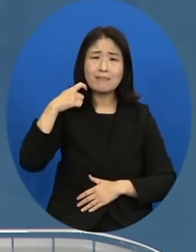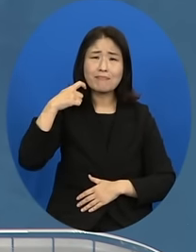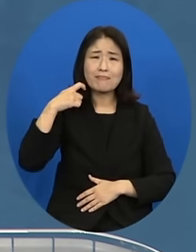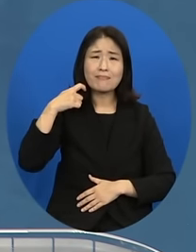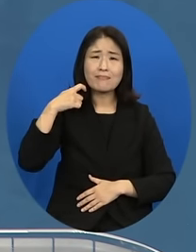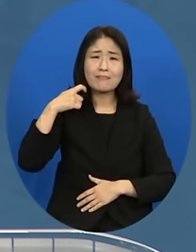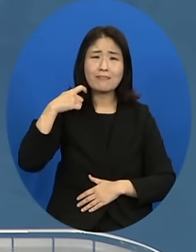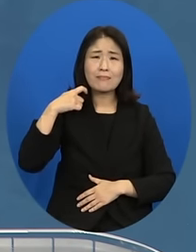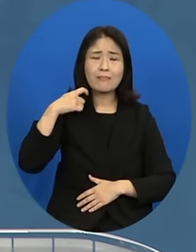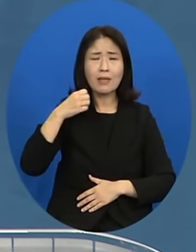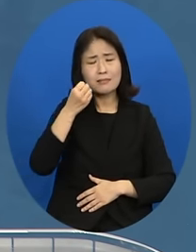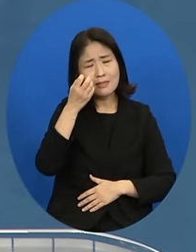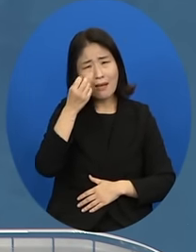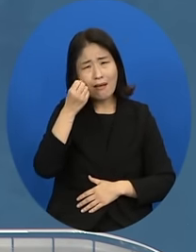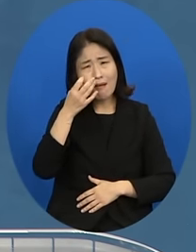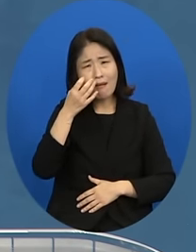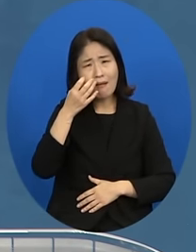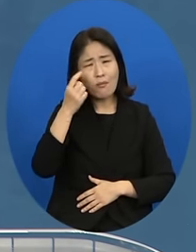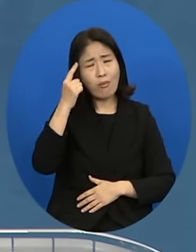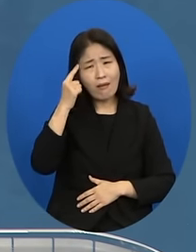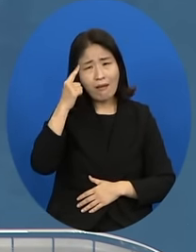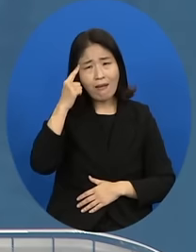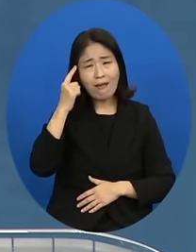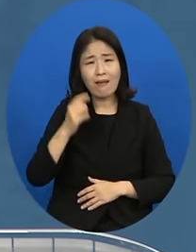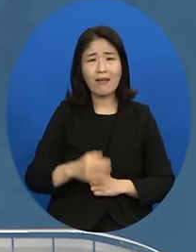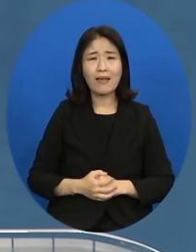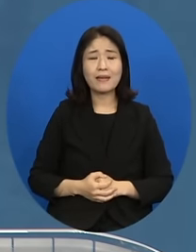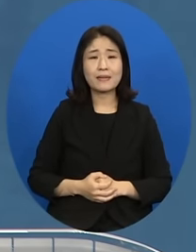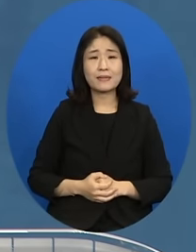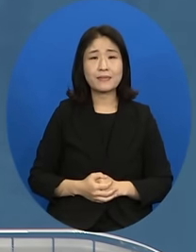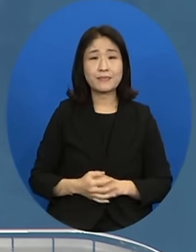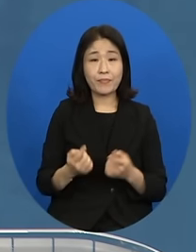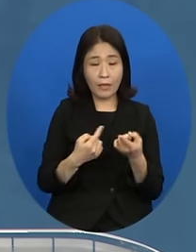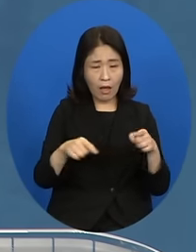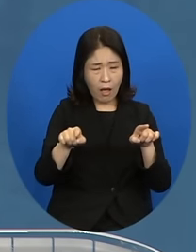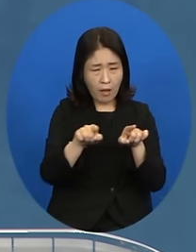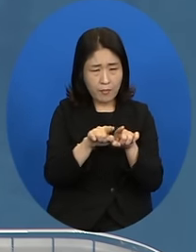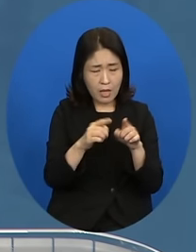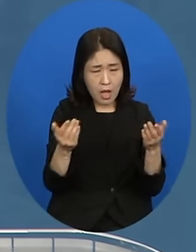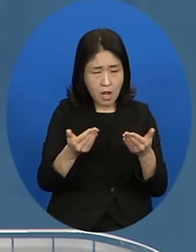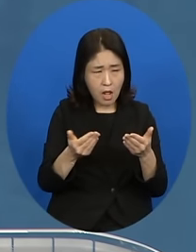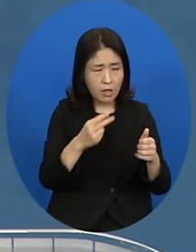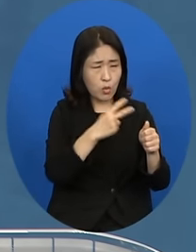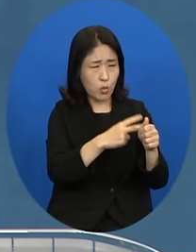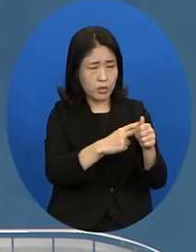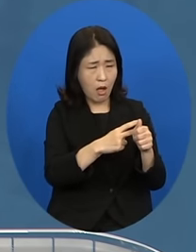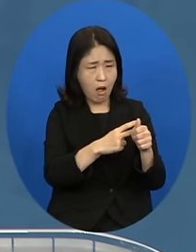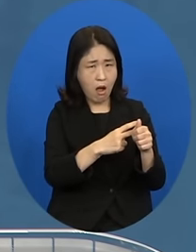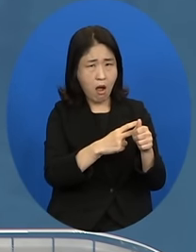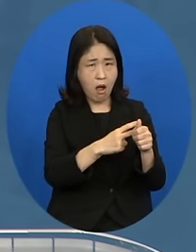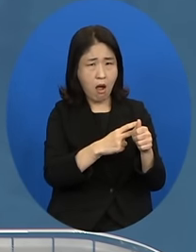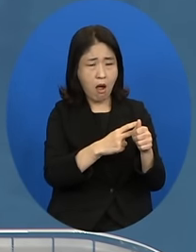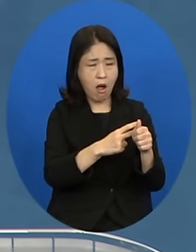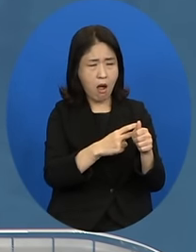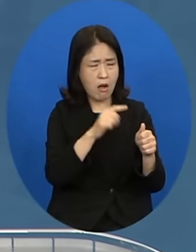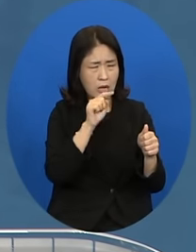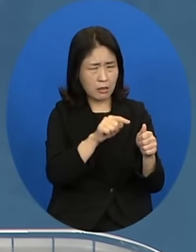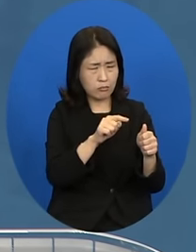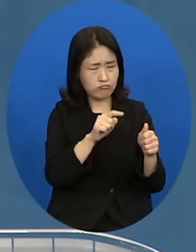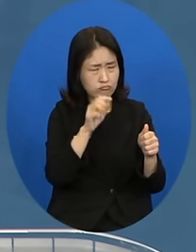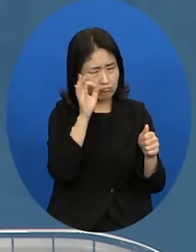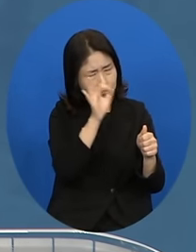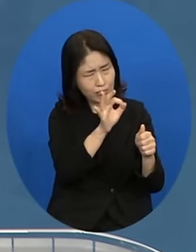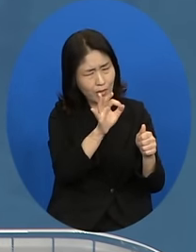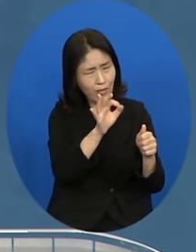이게 너무 이상했습니다. 함께 사역하는 교사들이 마음같이 따라주질 않으면